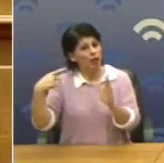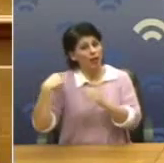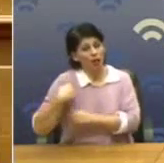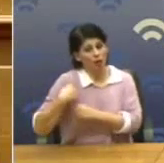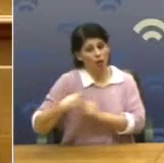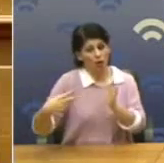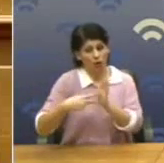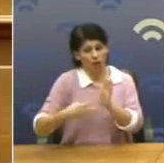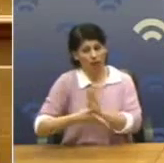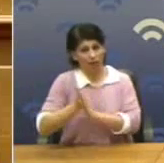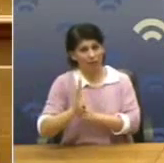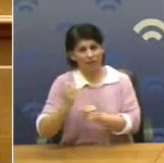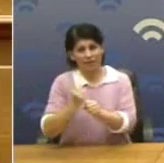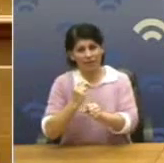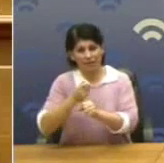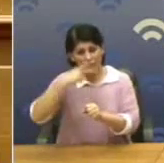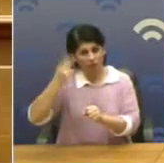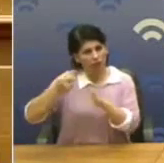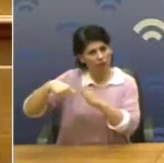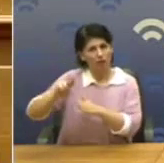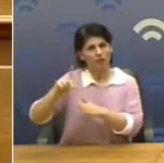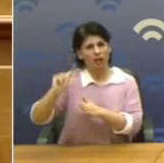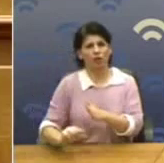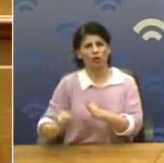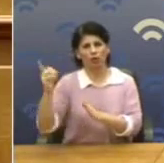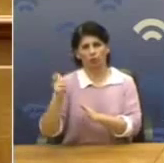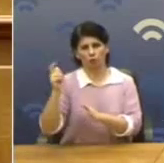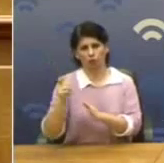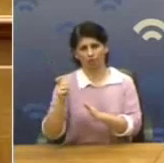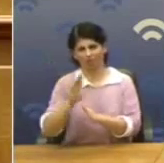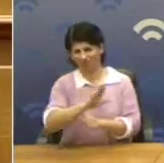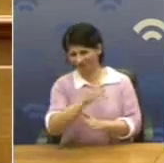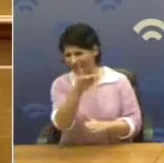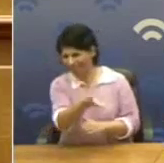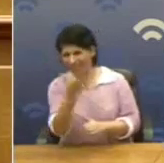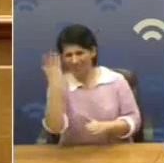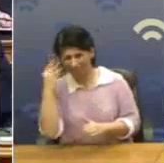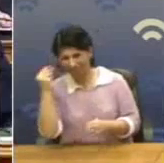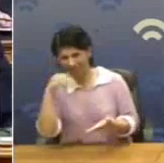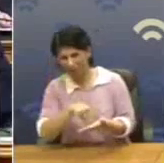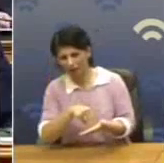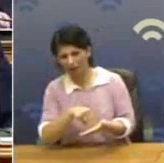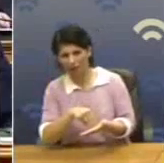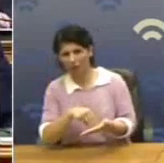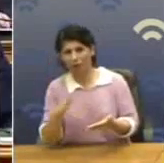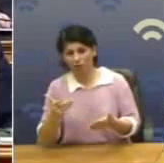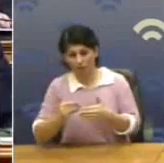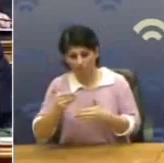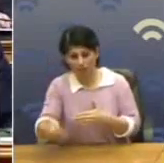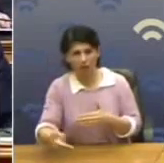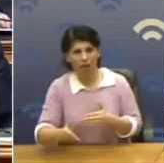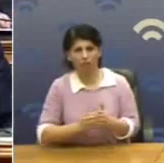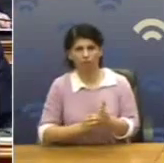εργασιακά δικαιώματα και την αύξηση του κατώτατου μισθού. Ξεχνάτε για άλλη μια φορά ότι μετά την